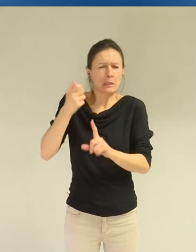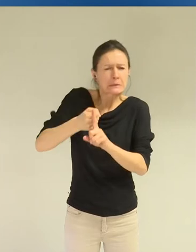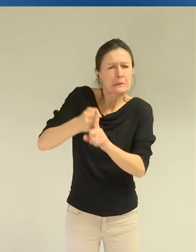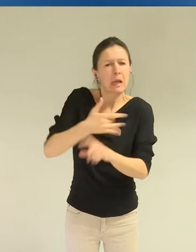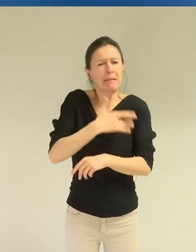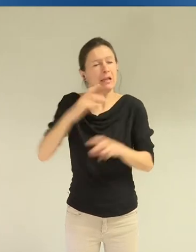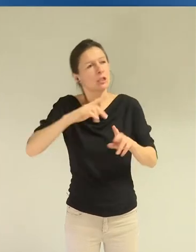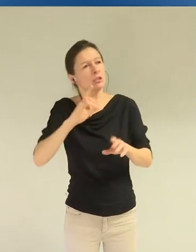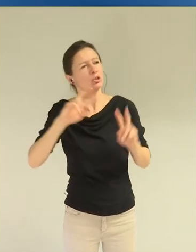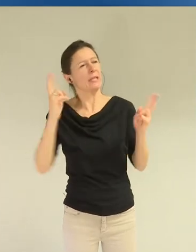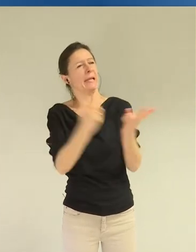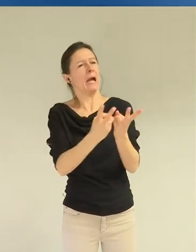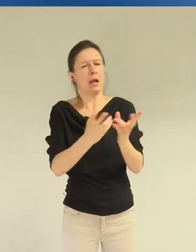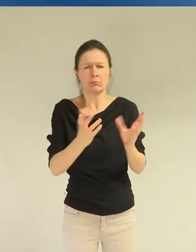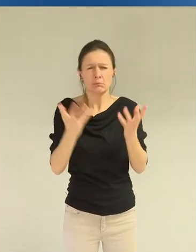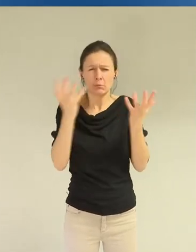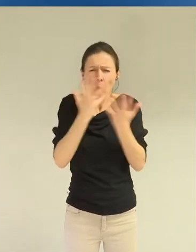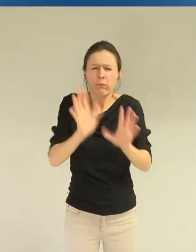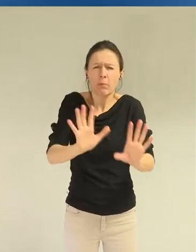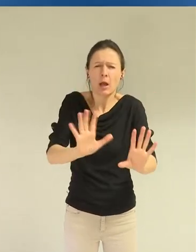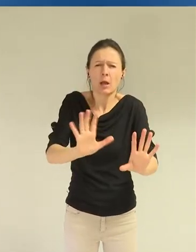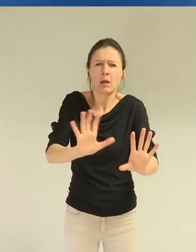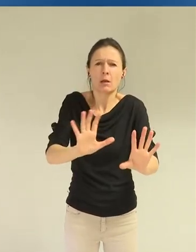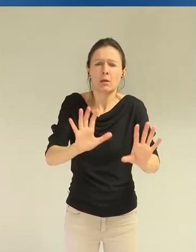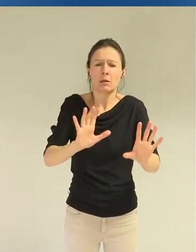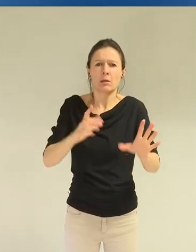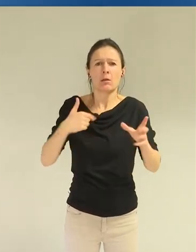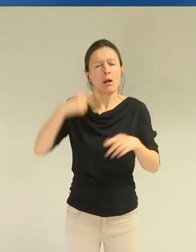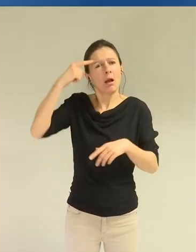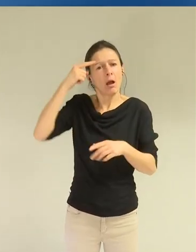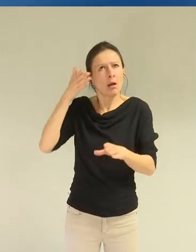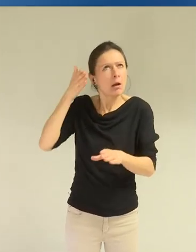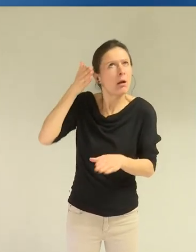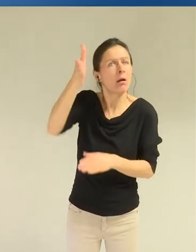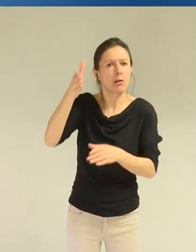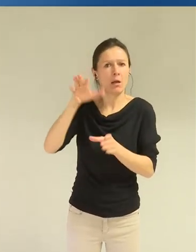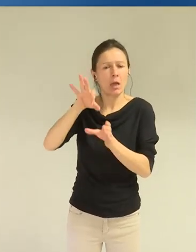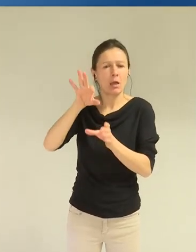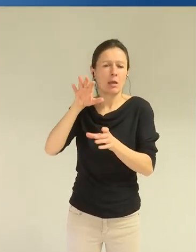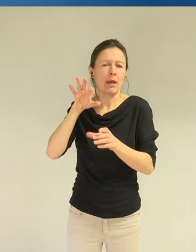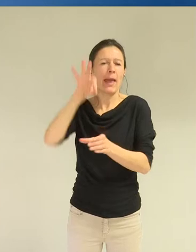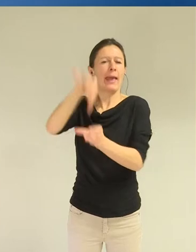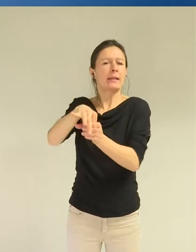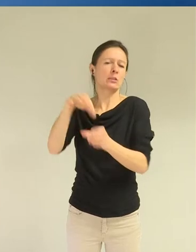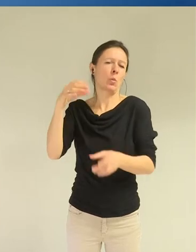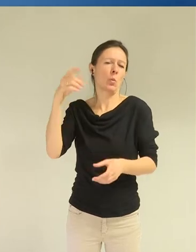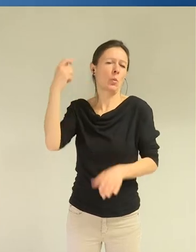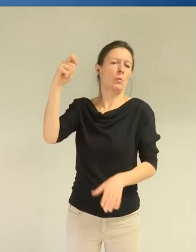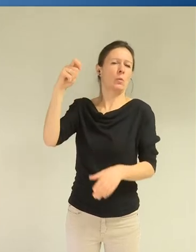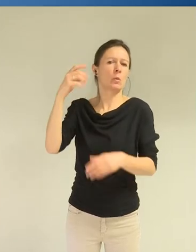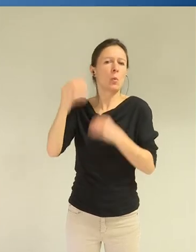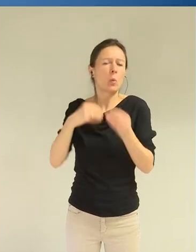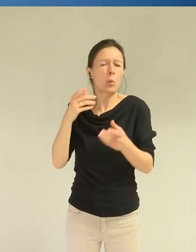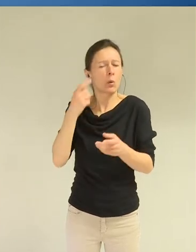s'assied pas sur la loi à des fins politiciennes ou électorales on ne détourne pas l'argent public des grands de bois pour des